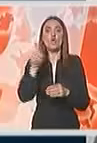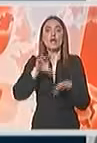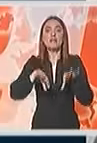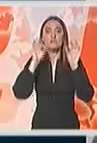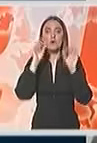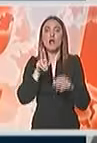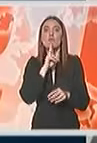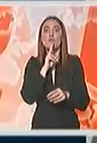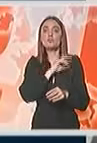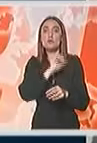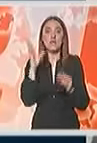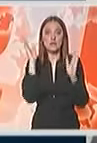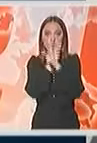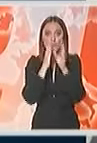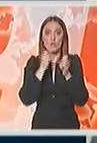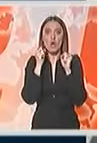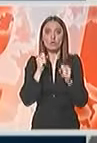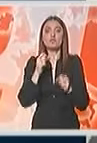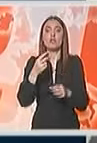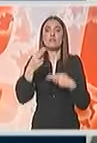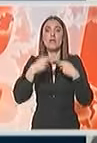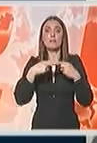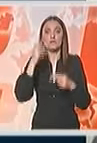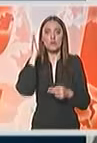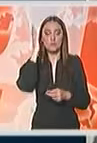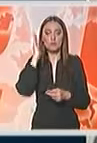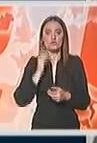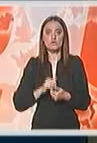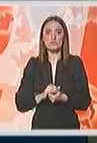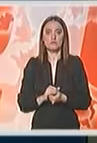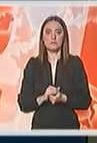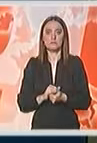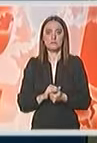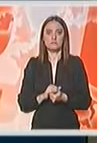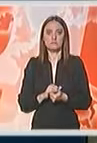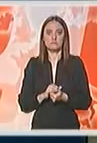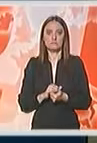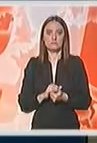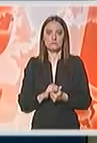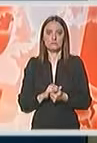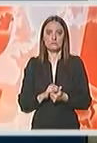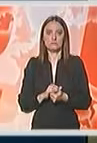koji će se bez sumnje održati u najbližoj budućnosti.